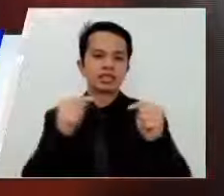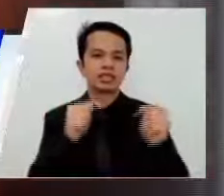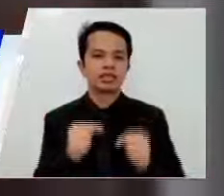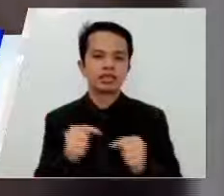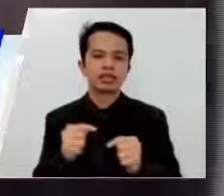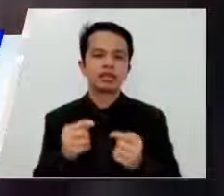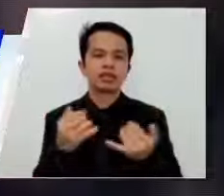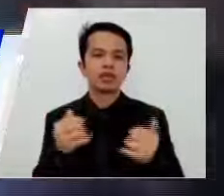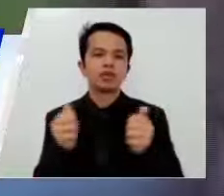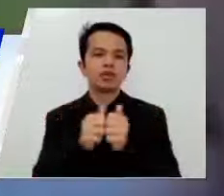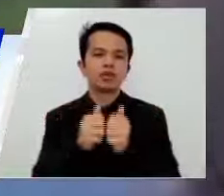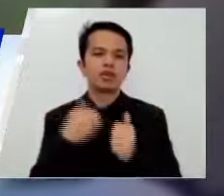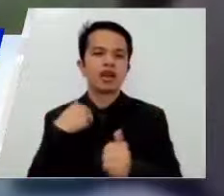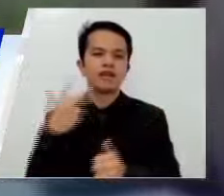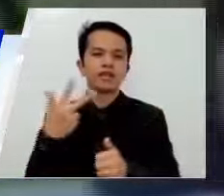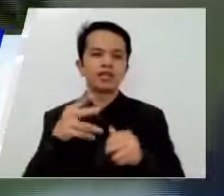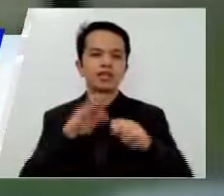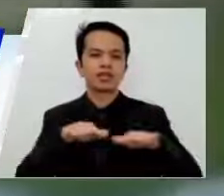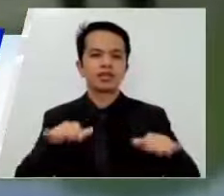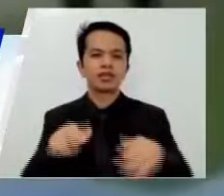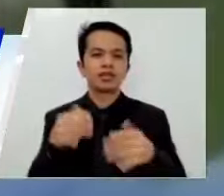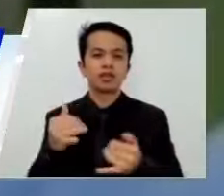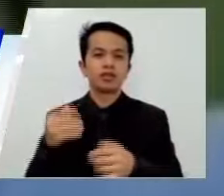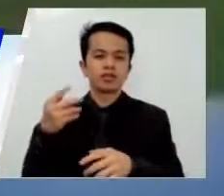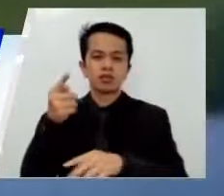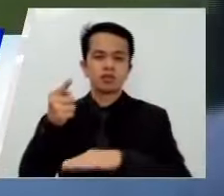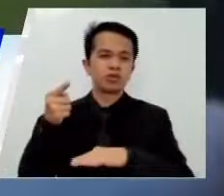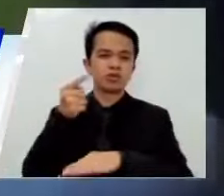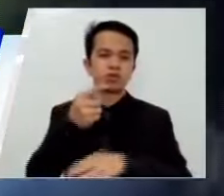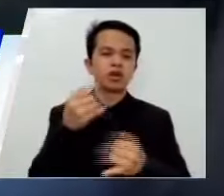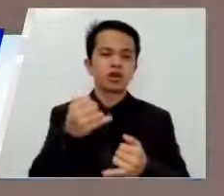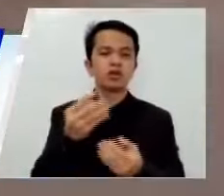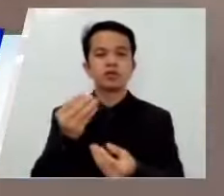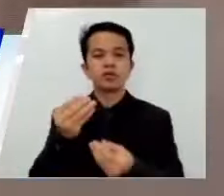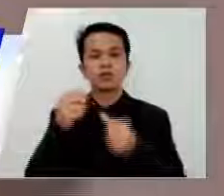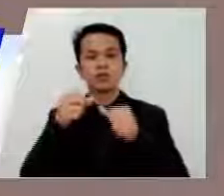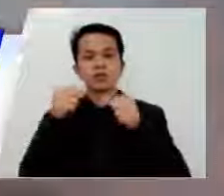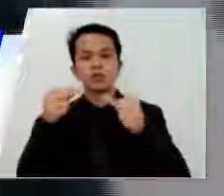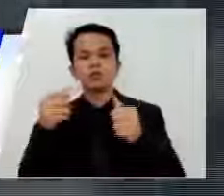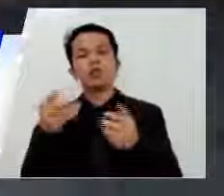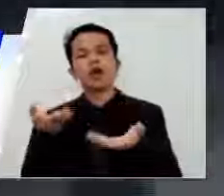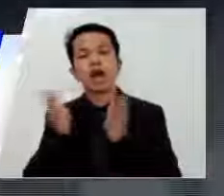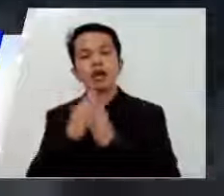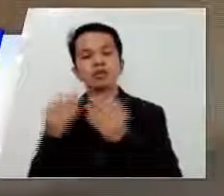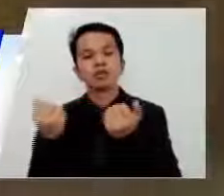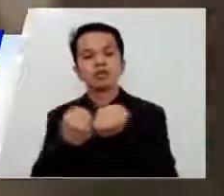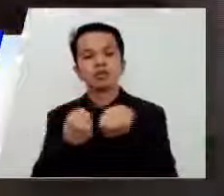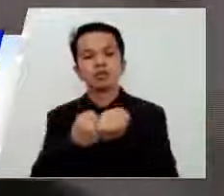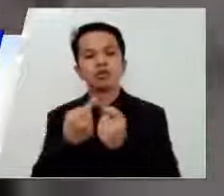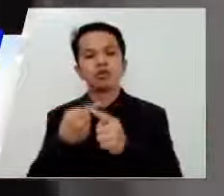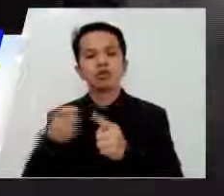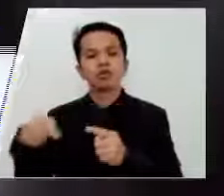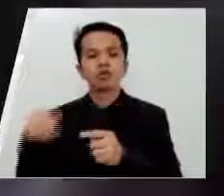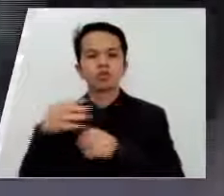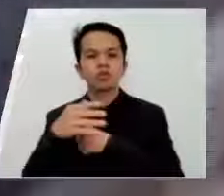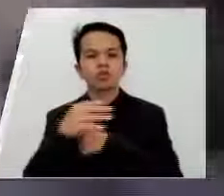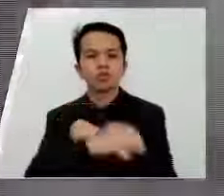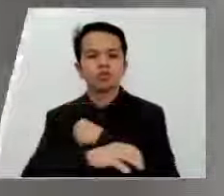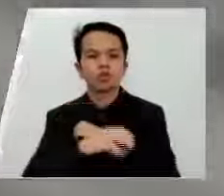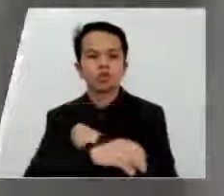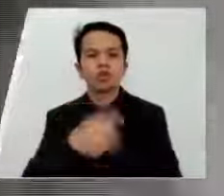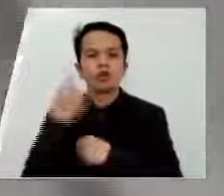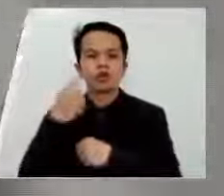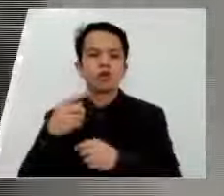3 bata. Kasunod ng pag-atake, muli nanawagan ng Pangulo ng Ukraine ng suporta mula sa mga kaalyado para masalag ang mga pag-atake